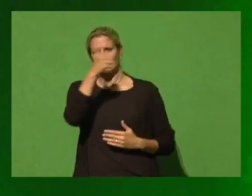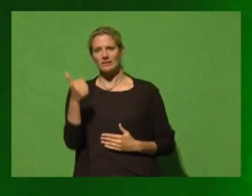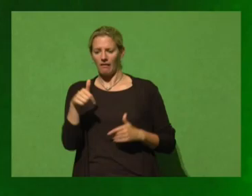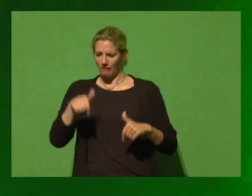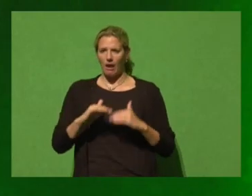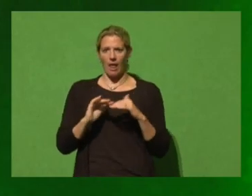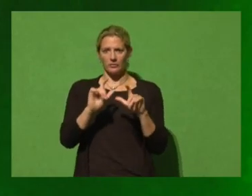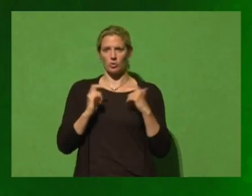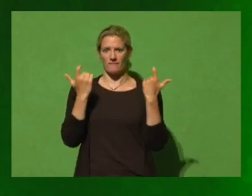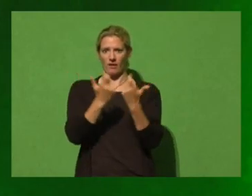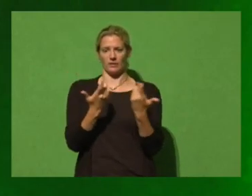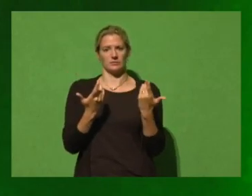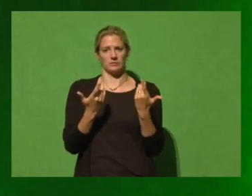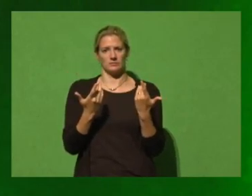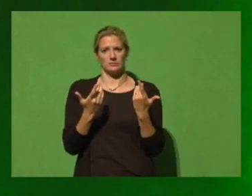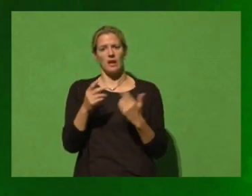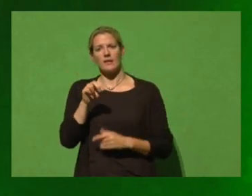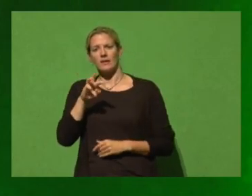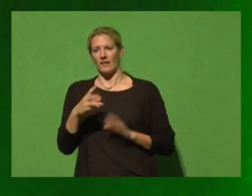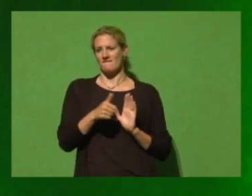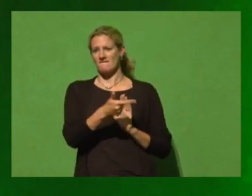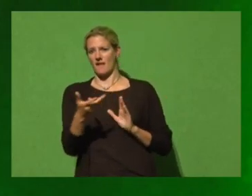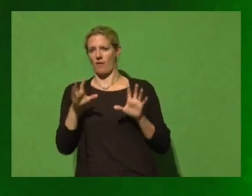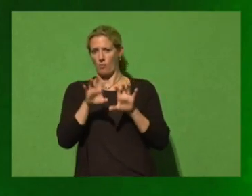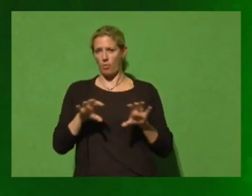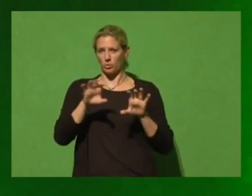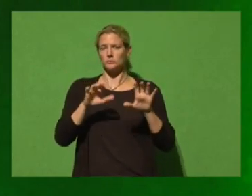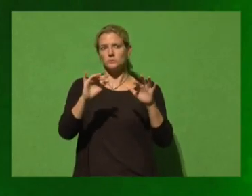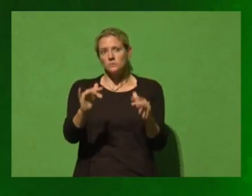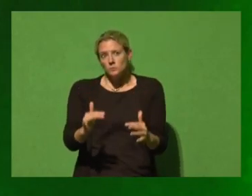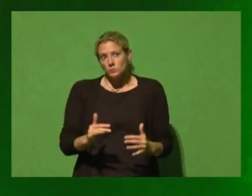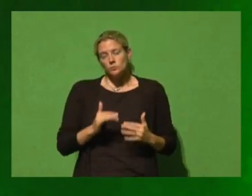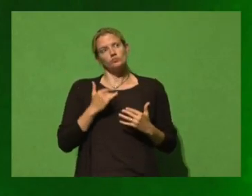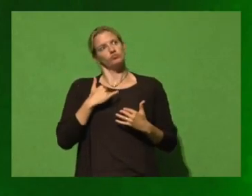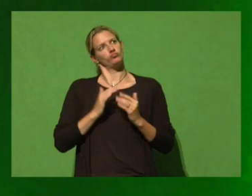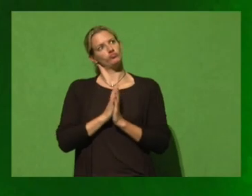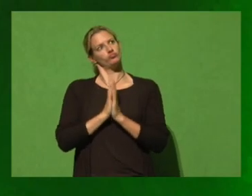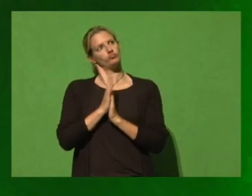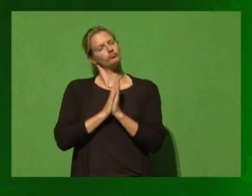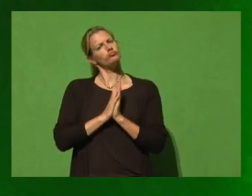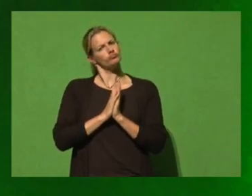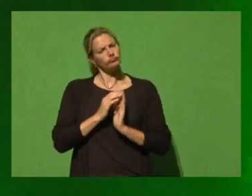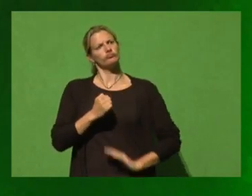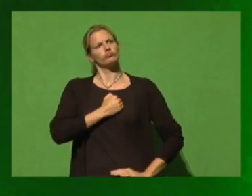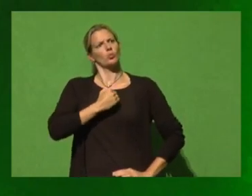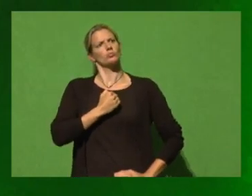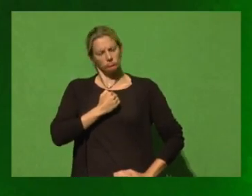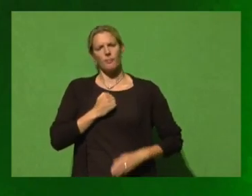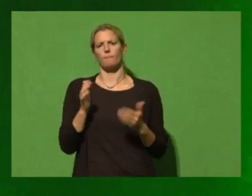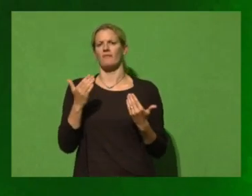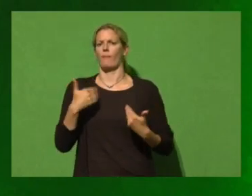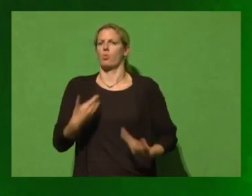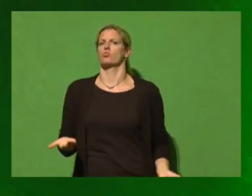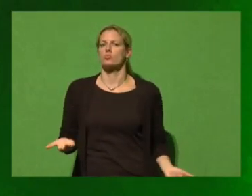NRW Vielfalt und Bund motiviert, habe ich den Mut gefasst, mich zu bewerben.